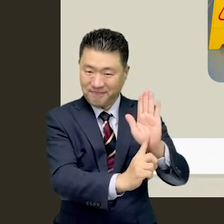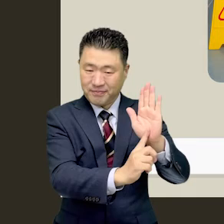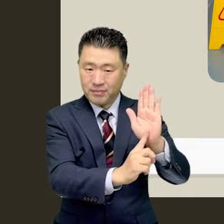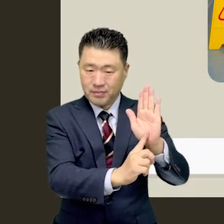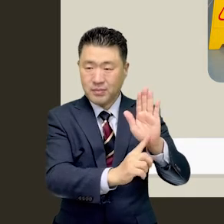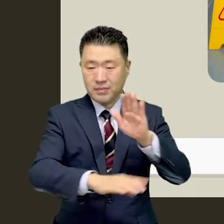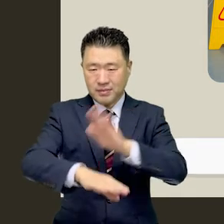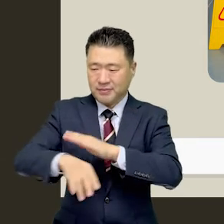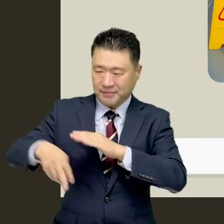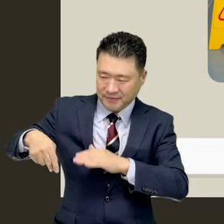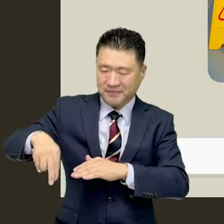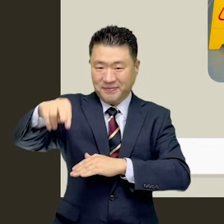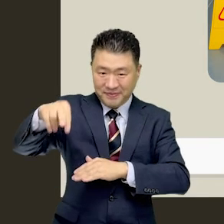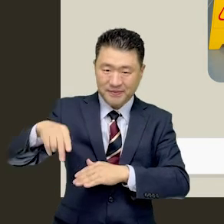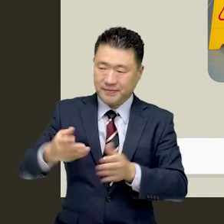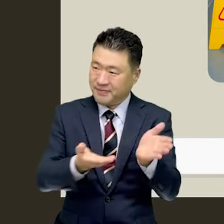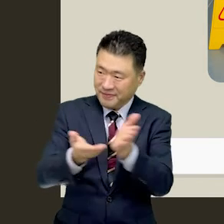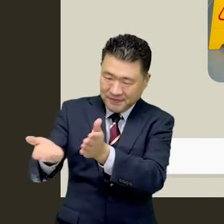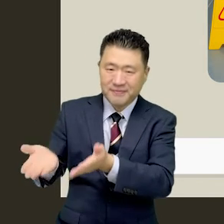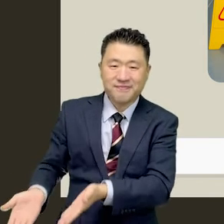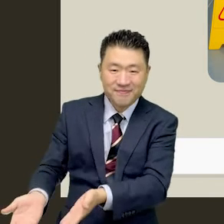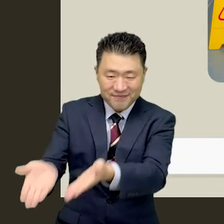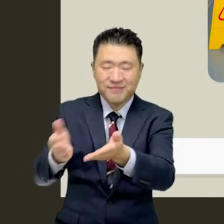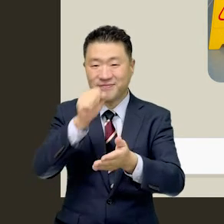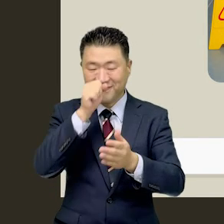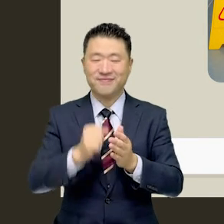통행할 수 있도록 안내 표지판을 설치합니다.